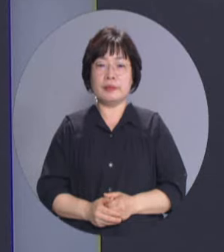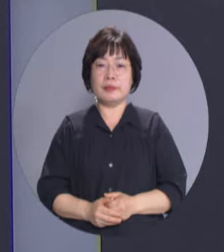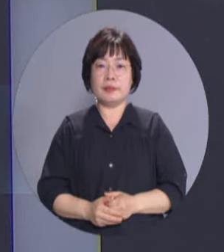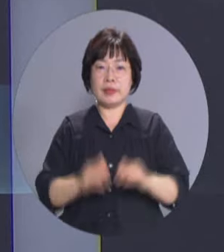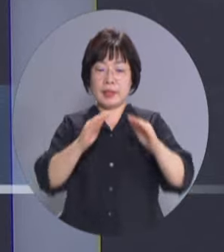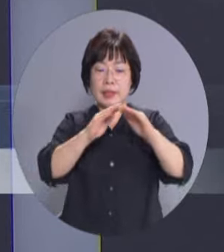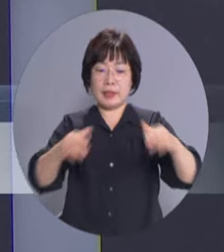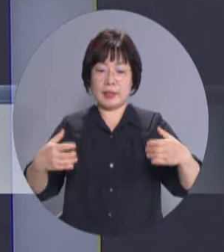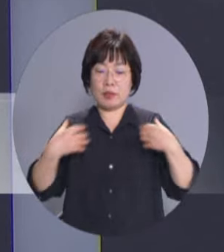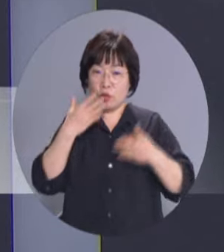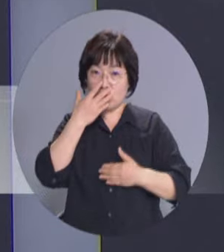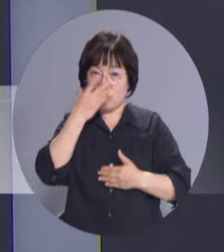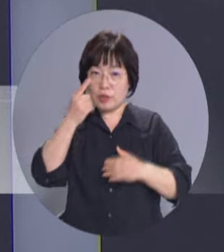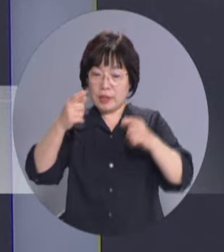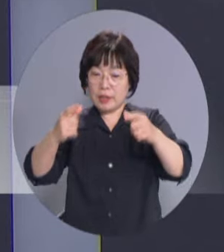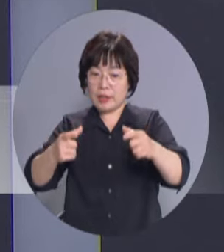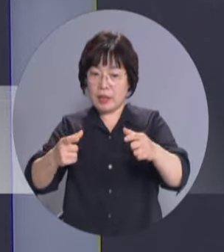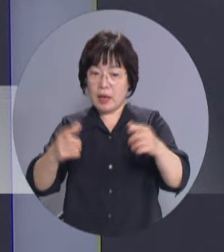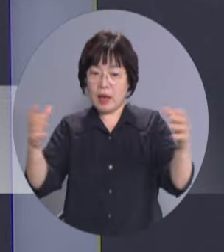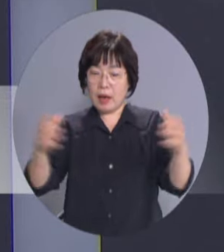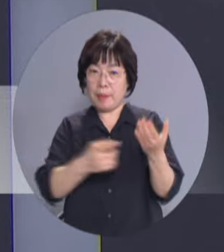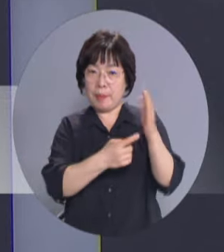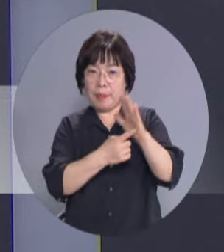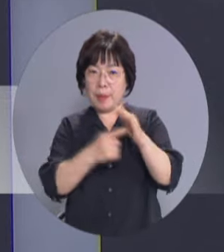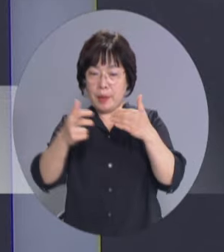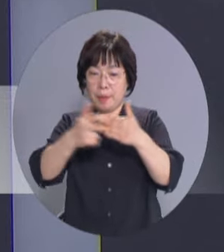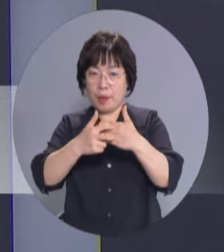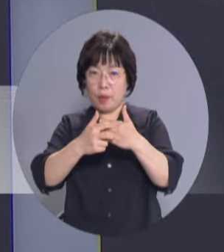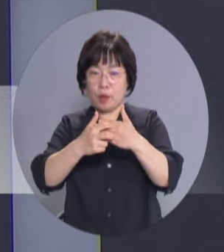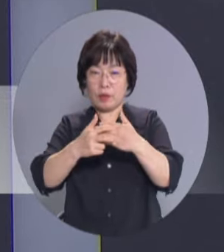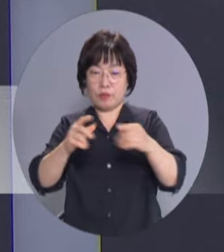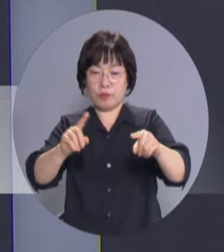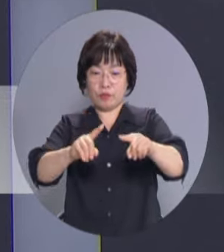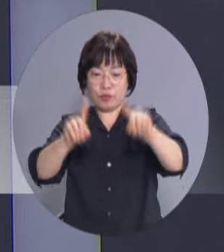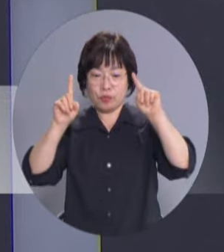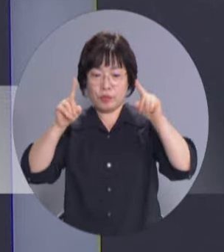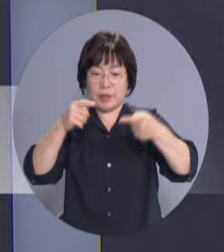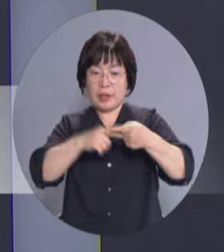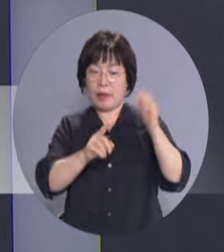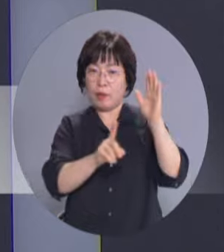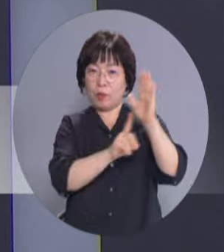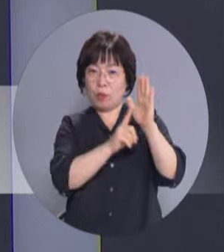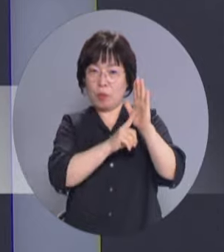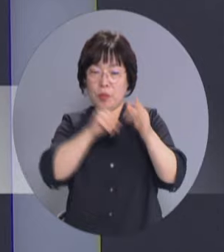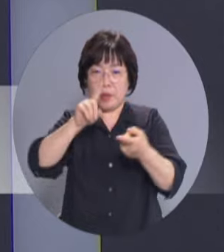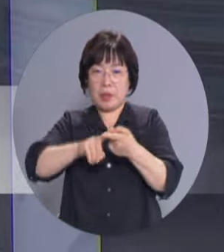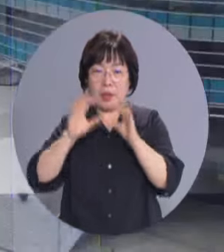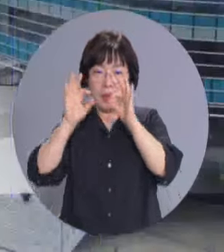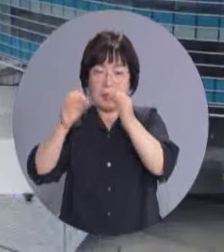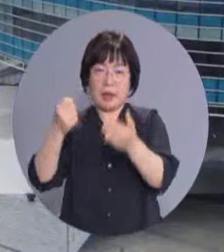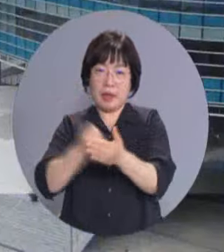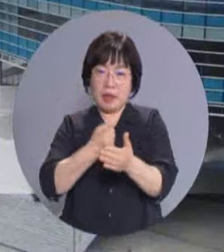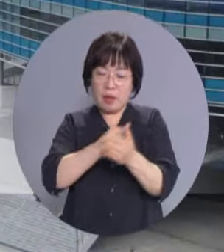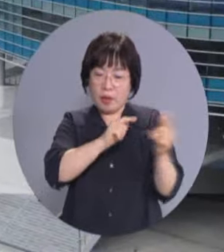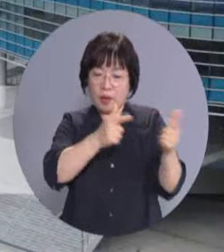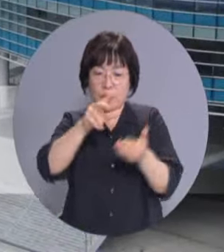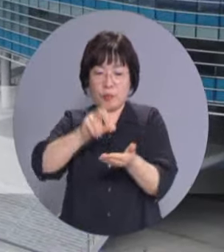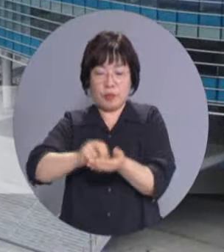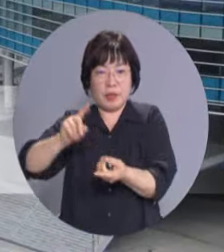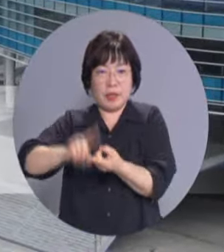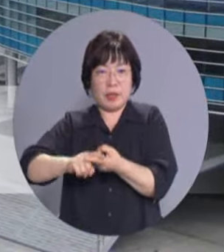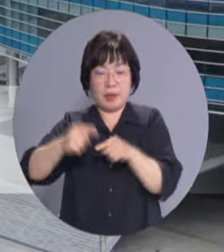전라남도가 순천이 합동 발표한 의대 공목 강행 입장문에 유감의 뜻을 나타내고 제기된 여러 논란에